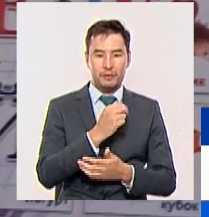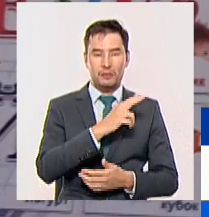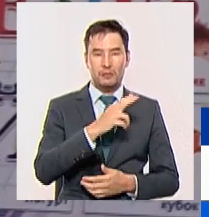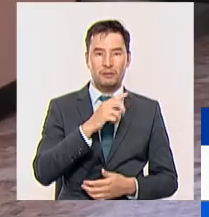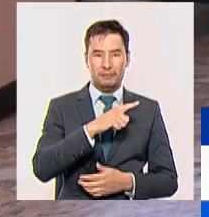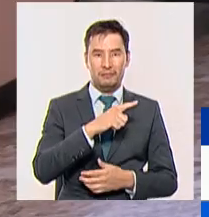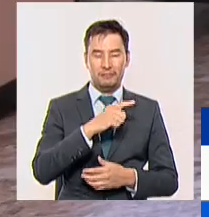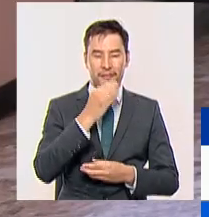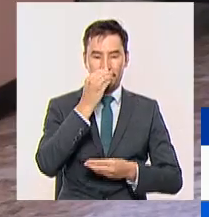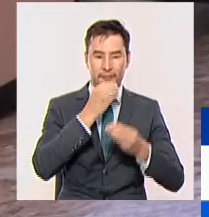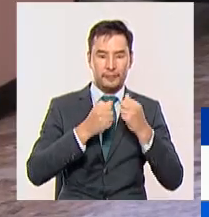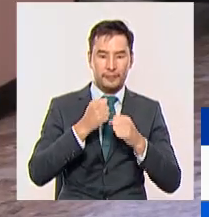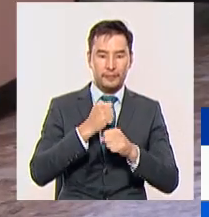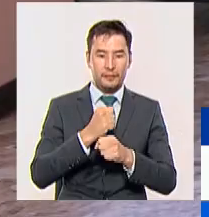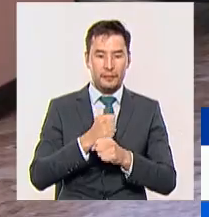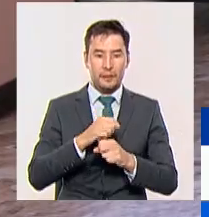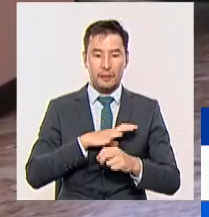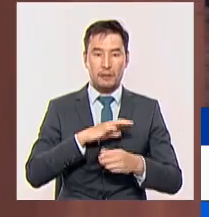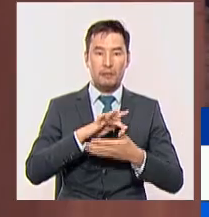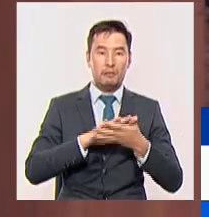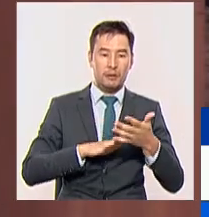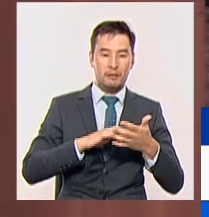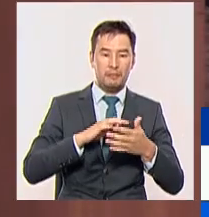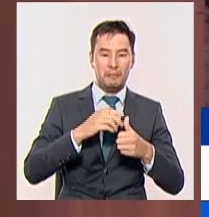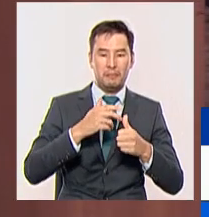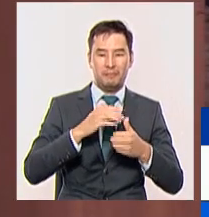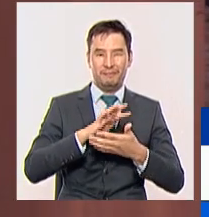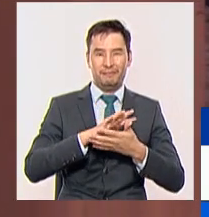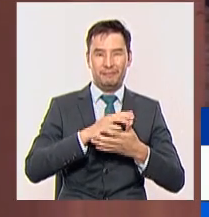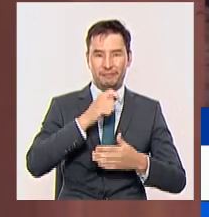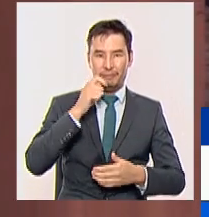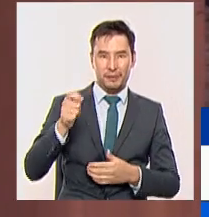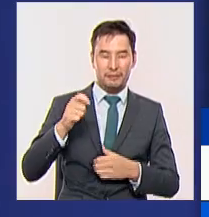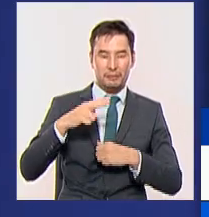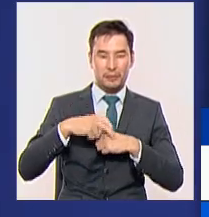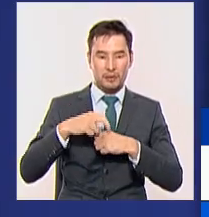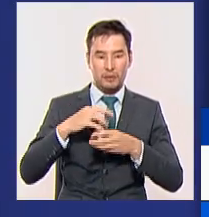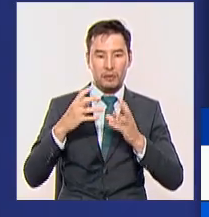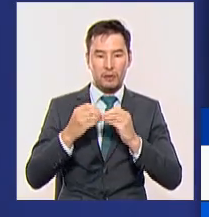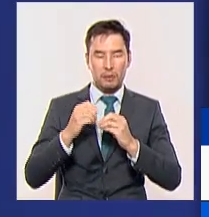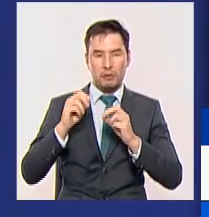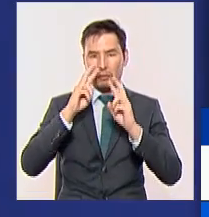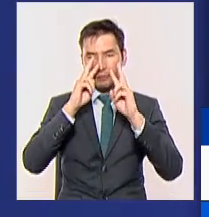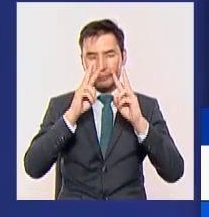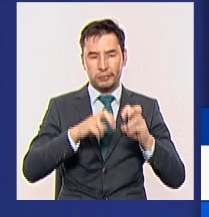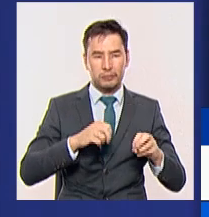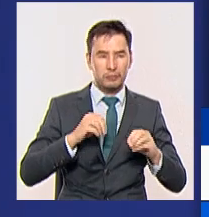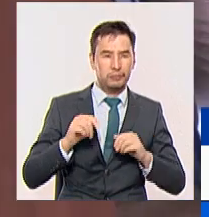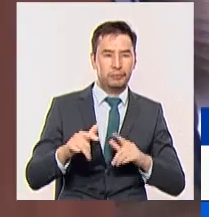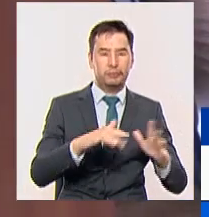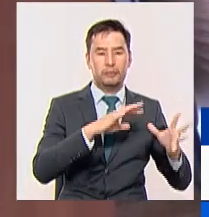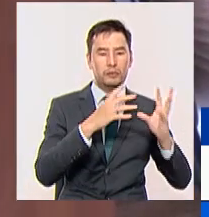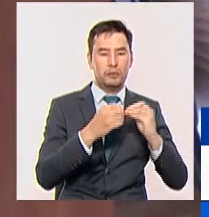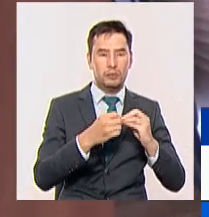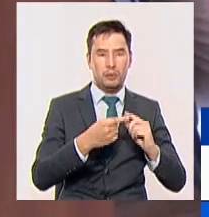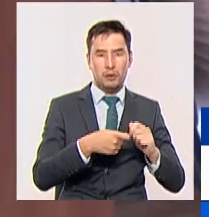соқты. Осыдан кейін Айгүл полиция шақырып өзін төпелегендерді әкімшілік жазаға тартқызған. Ал рейдерлік бойынша қозғалған қылмыстық іс бір